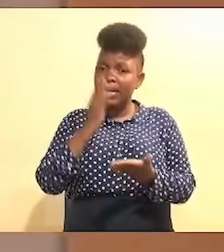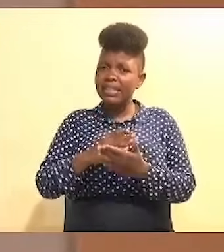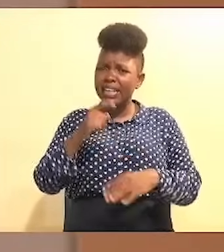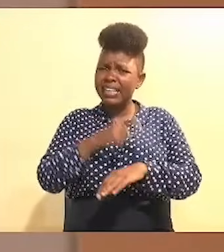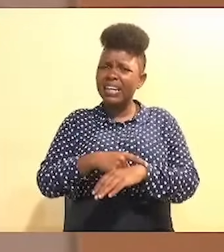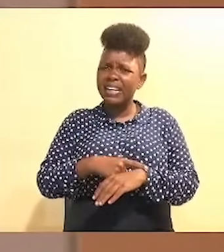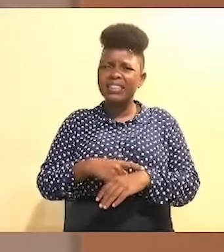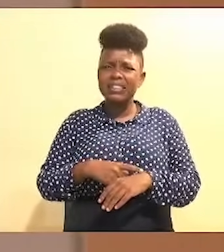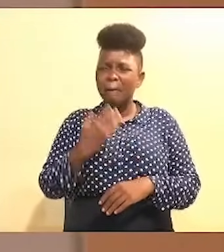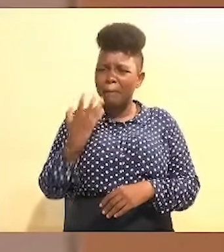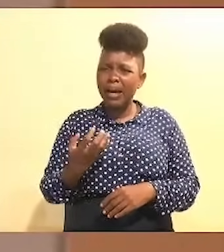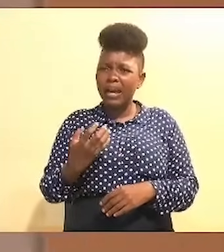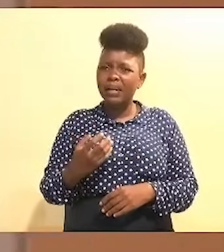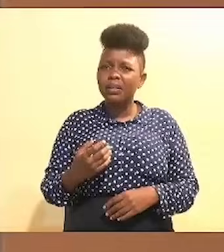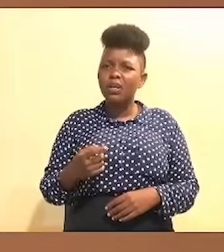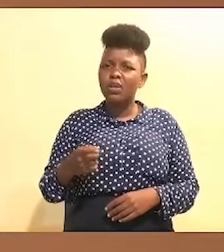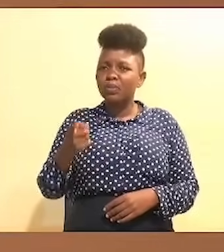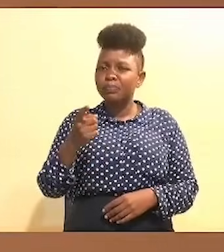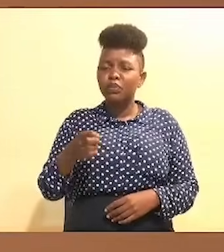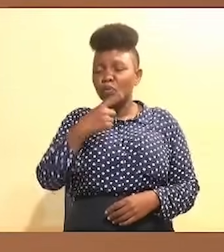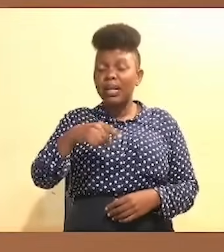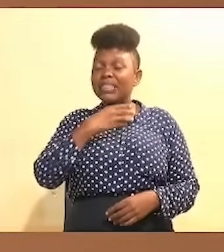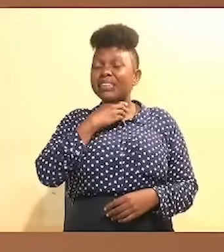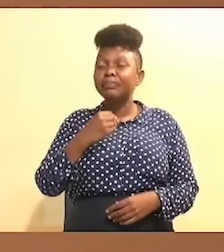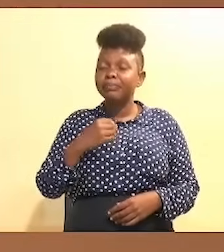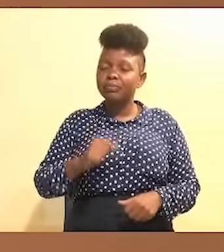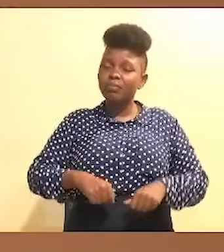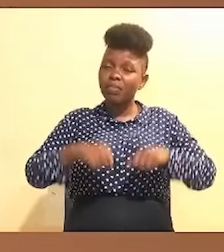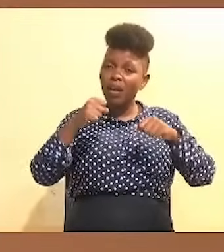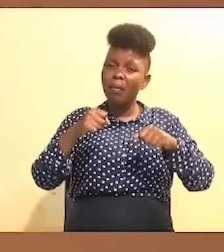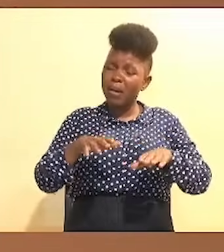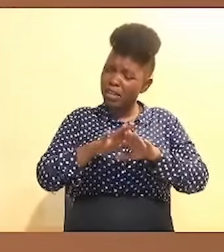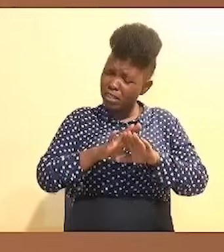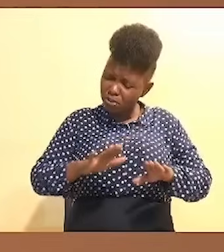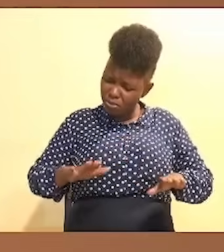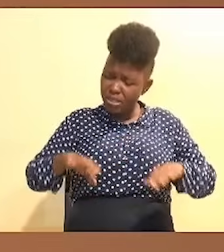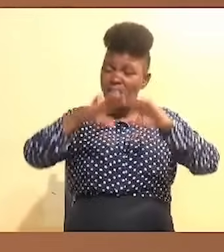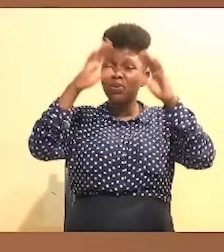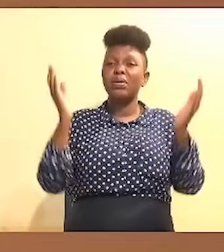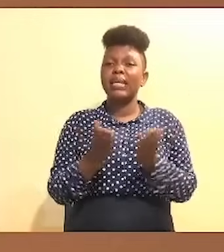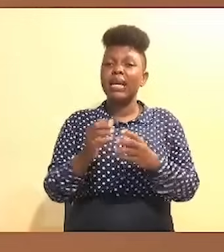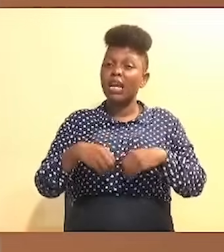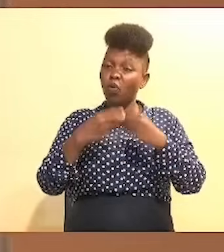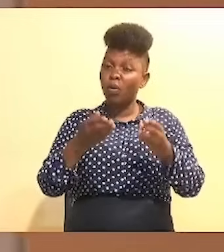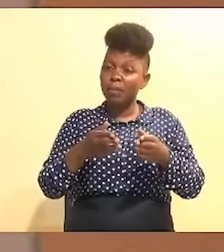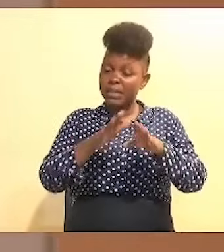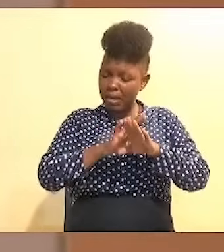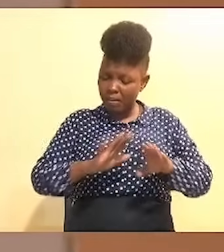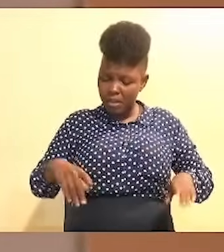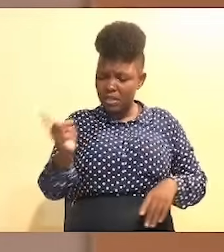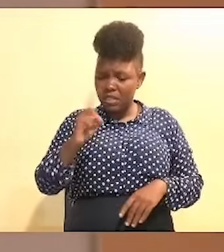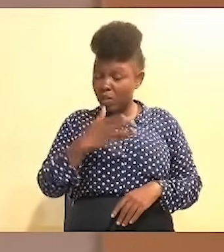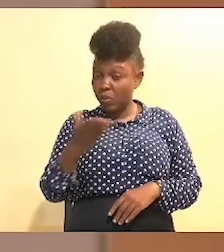Yesu. Tunatamani mfalme ambaye ataituliza dunia na kuipa amani, si mwingine bali ni Yesu Kristo.